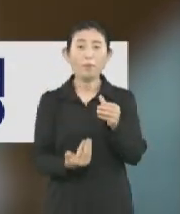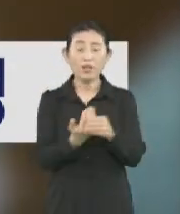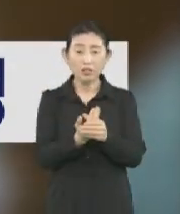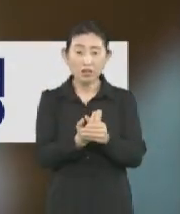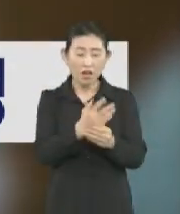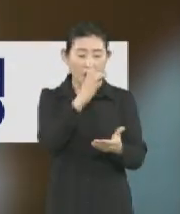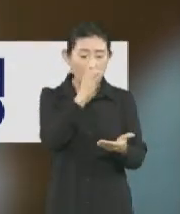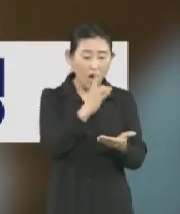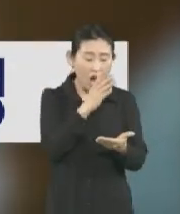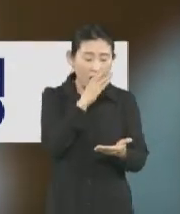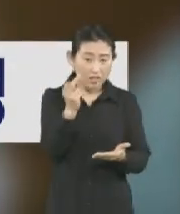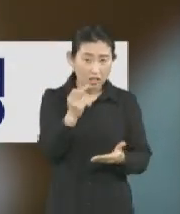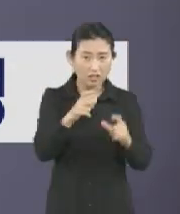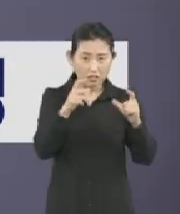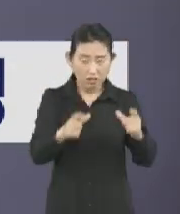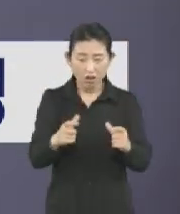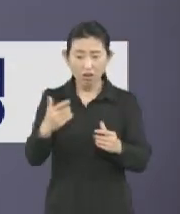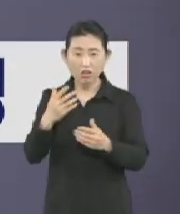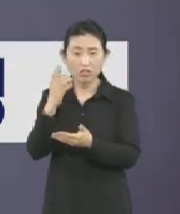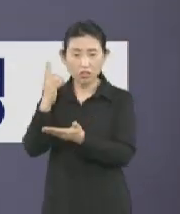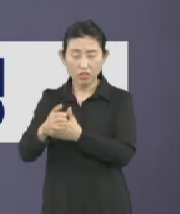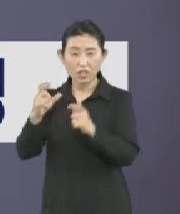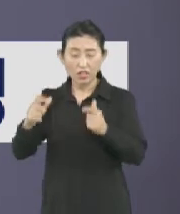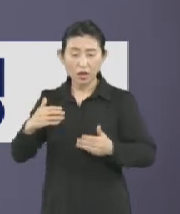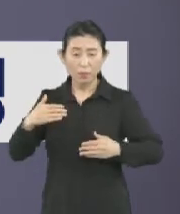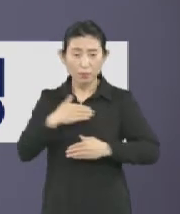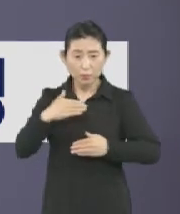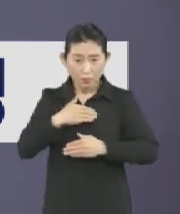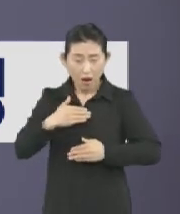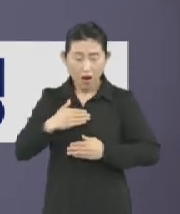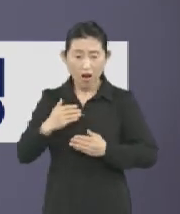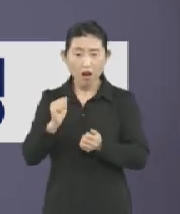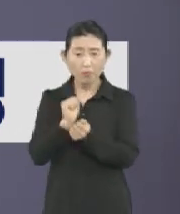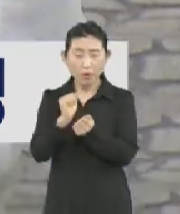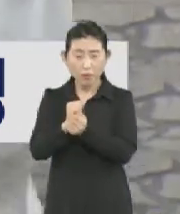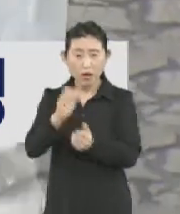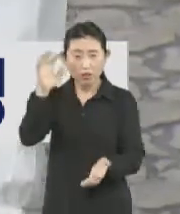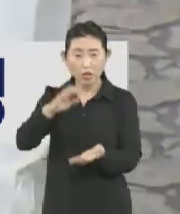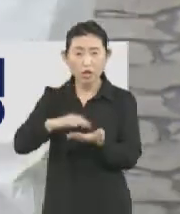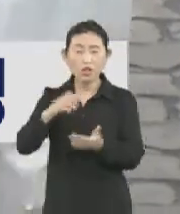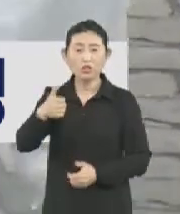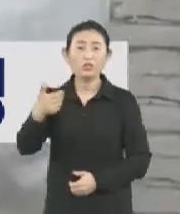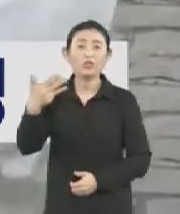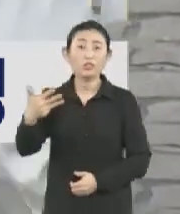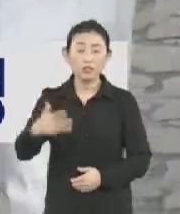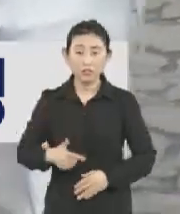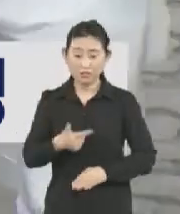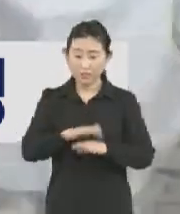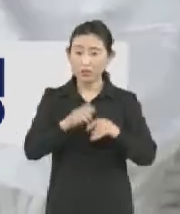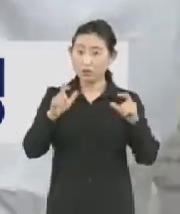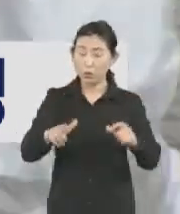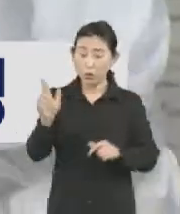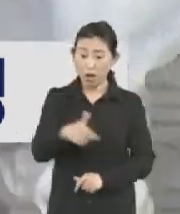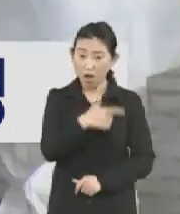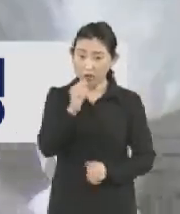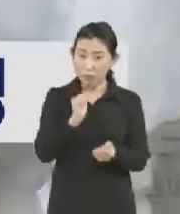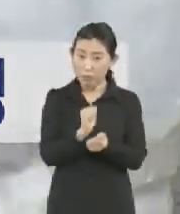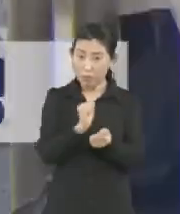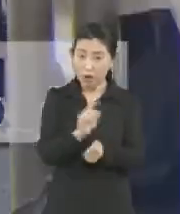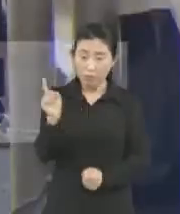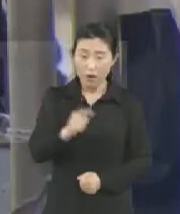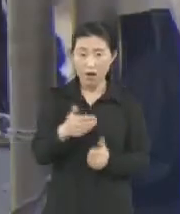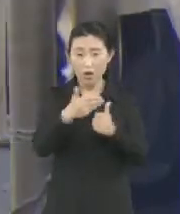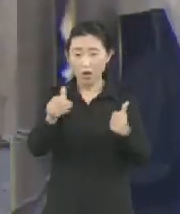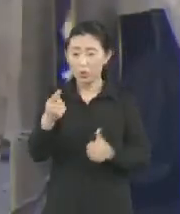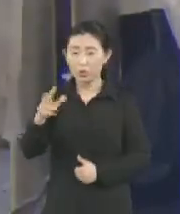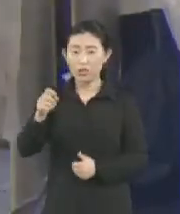천안으로 확산하고 있는 온천탕 관련 확진 자는 58명 으로 들었습니다 대전에서는 오늘 하루 강원도 홍천